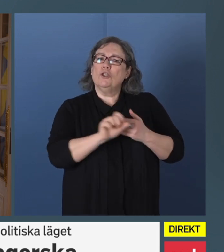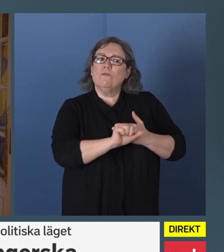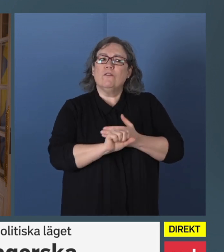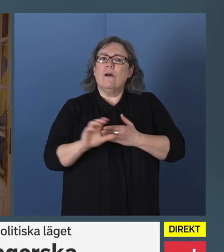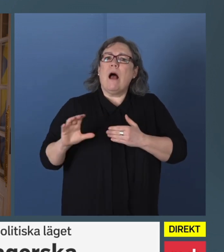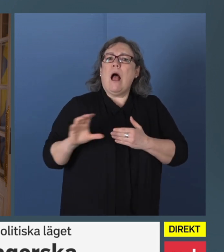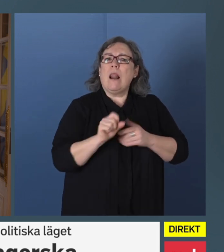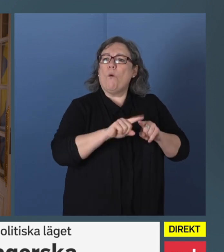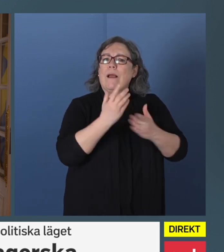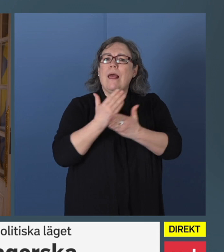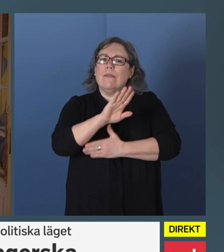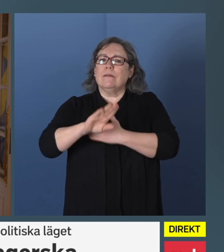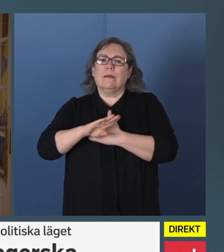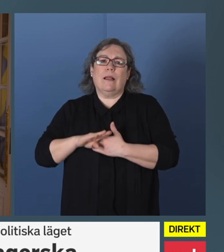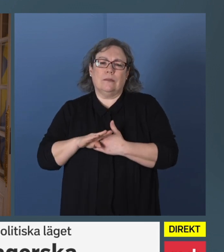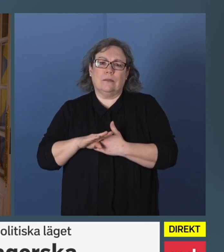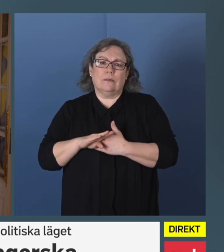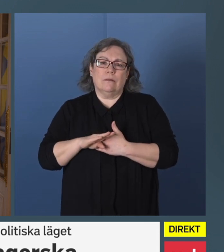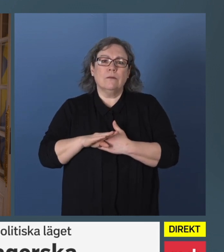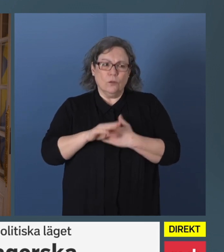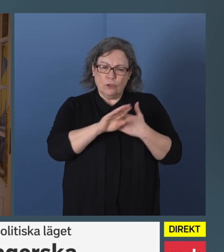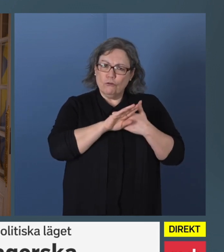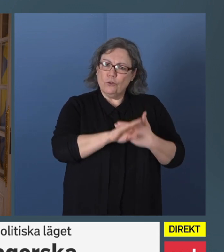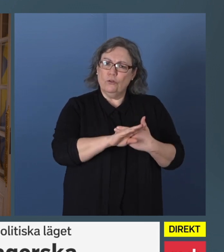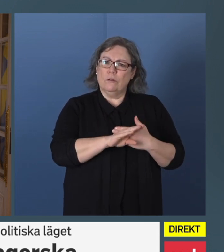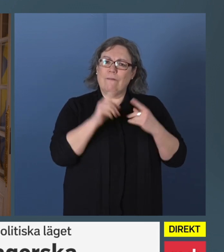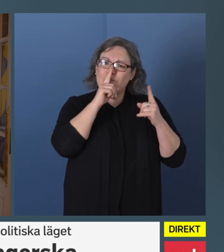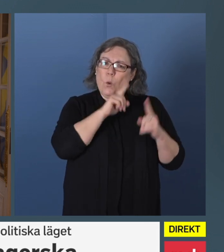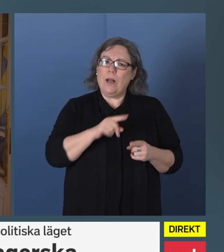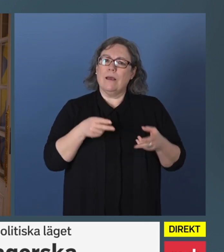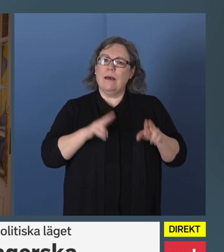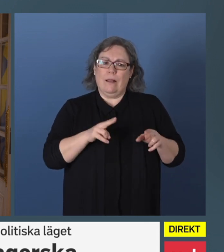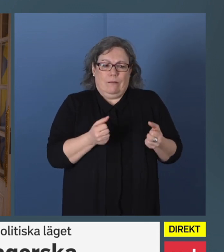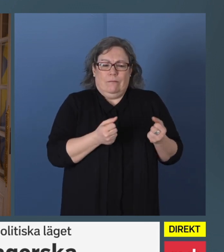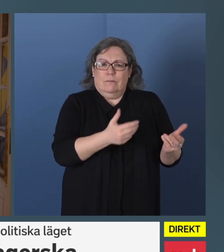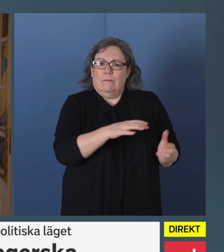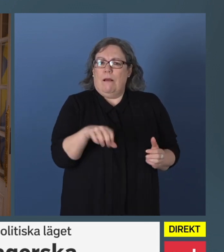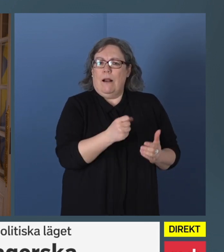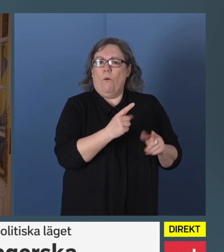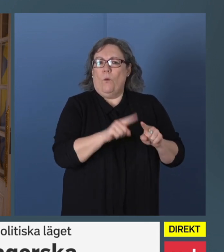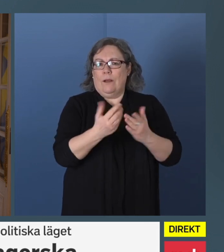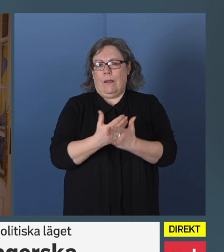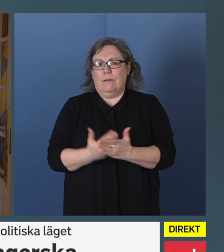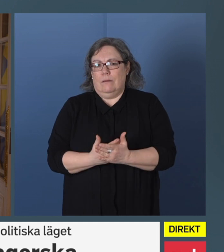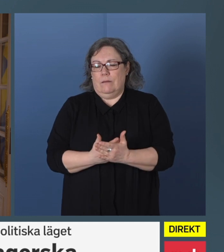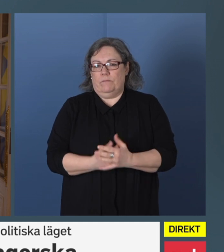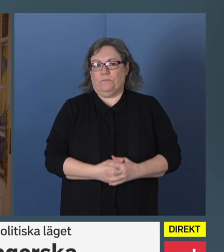gränser och det skydd som folkrätten ger alla världens länder.